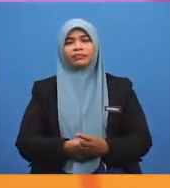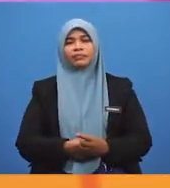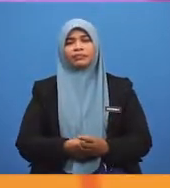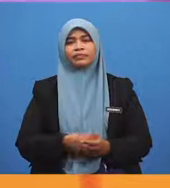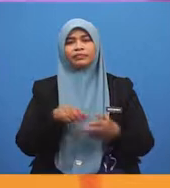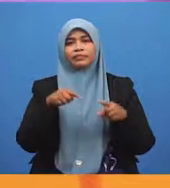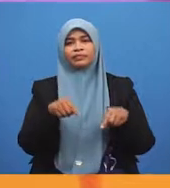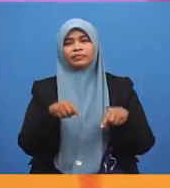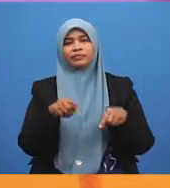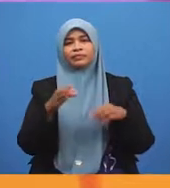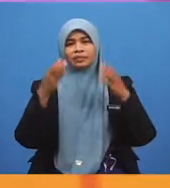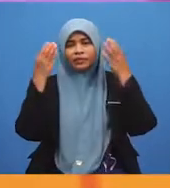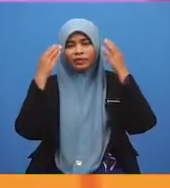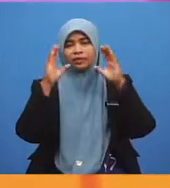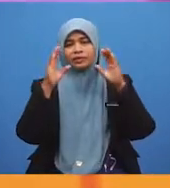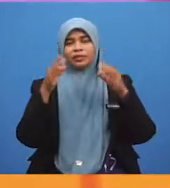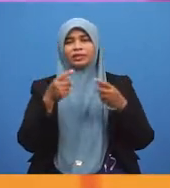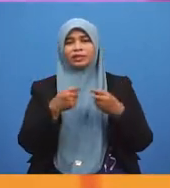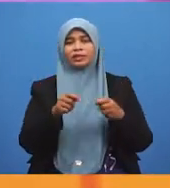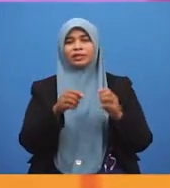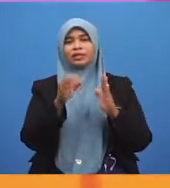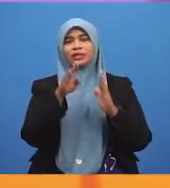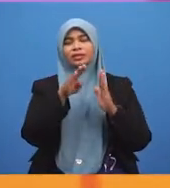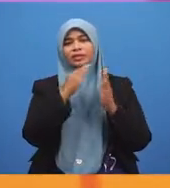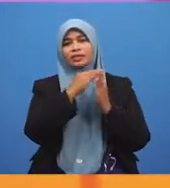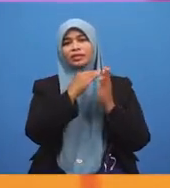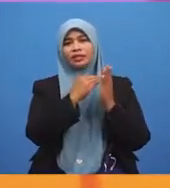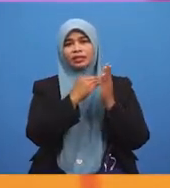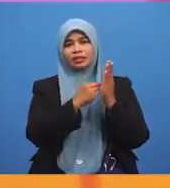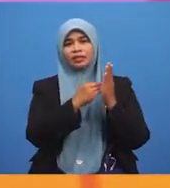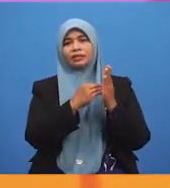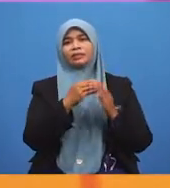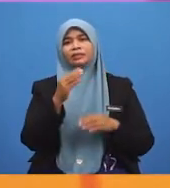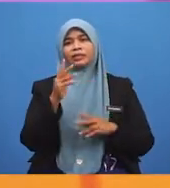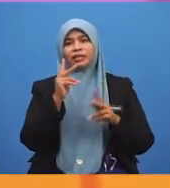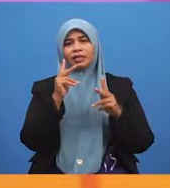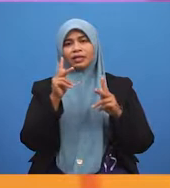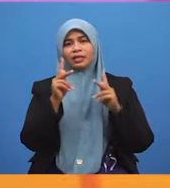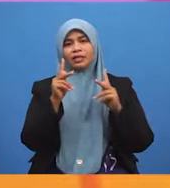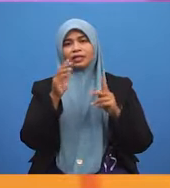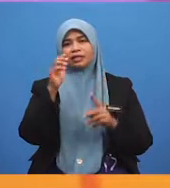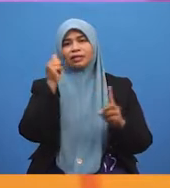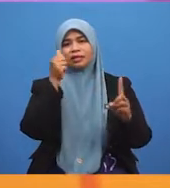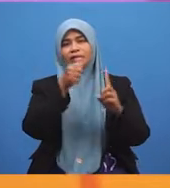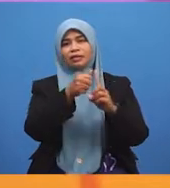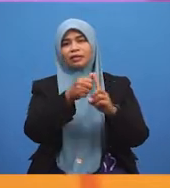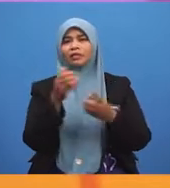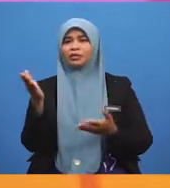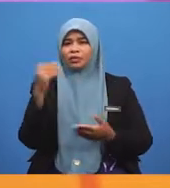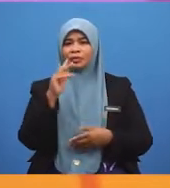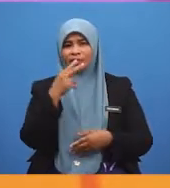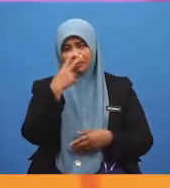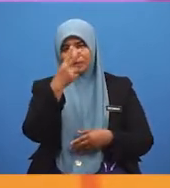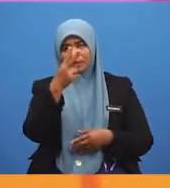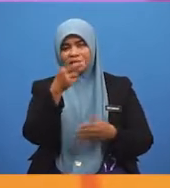Di sini, Cikgu Red telah senaraikan 6 kata arah. Jom kita lihat apakah